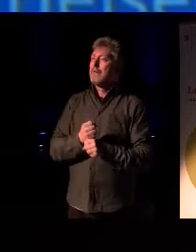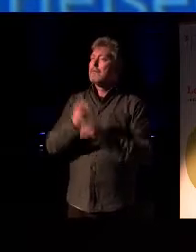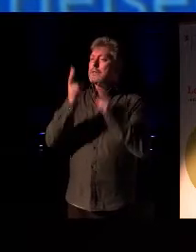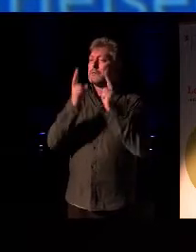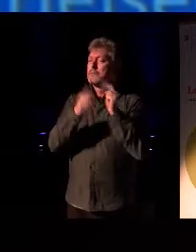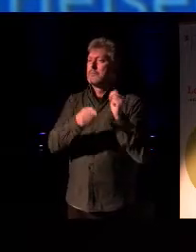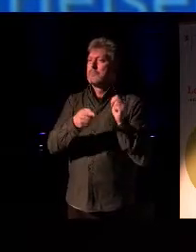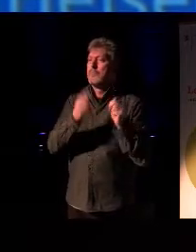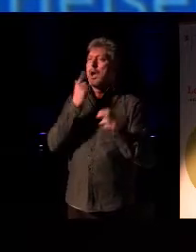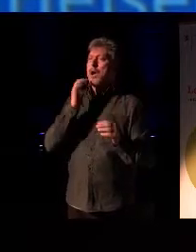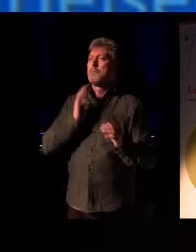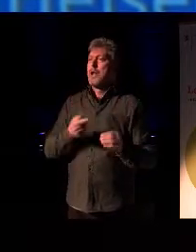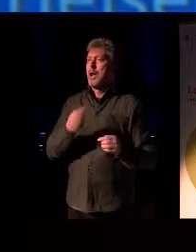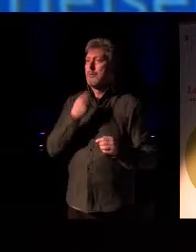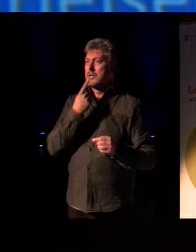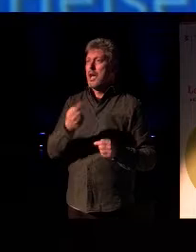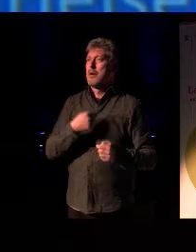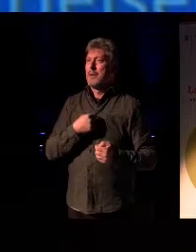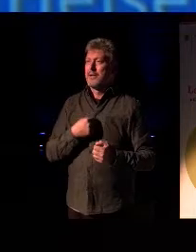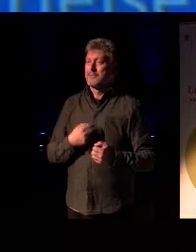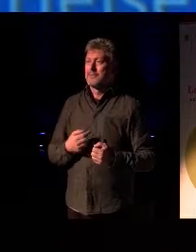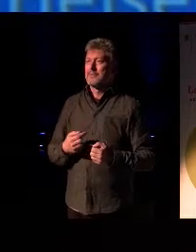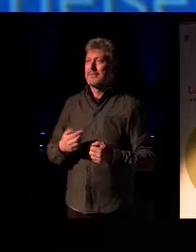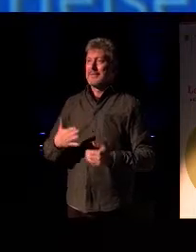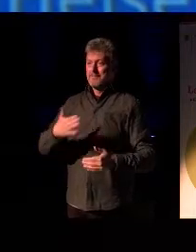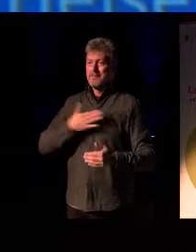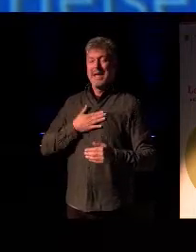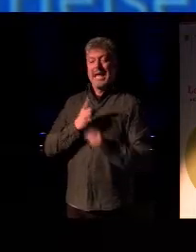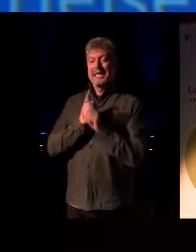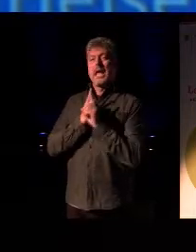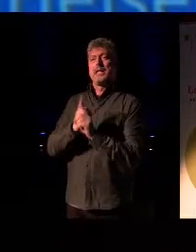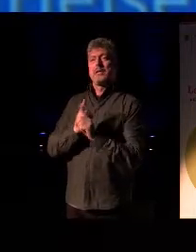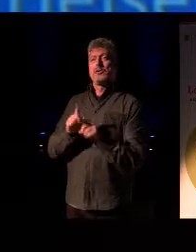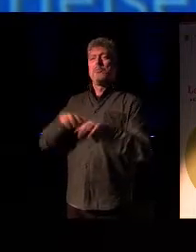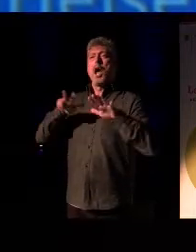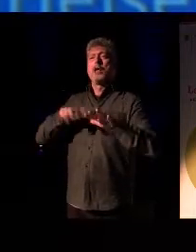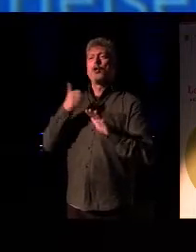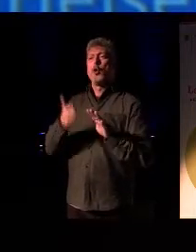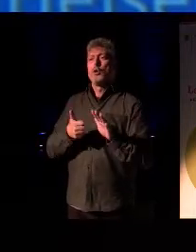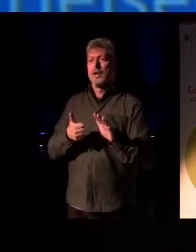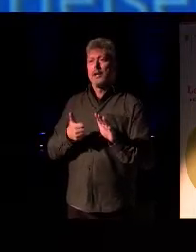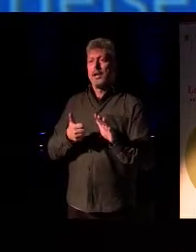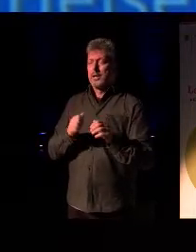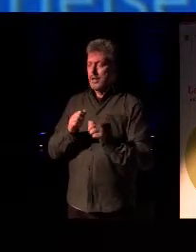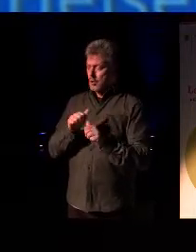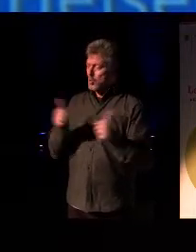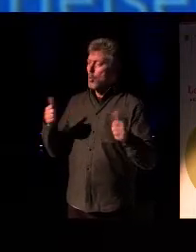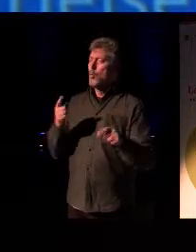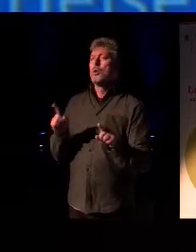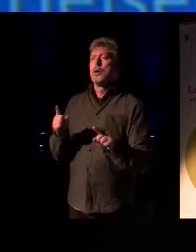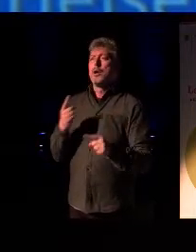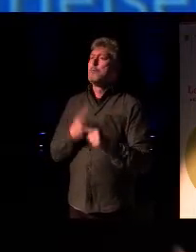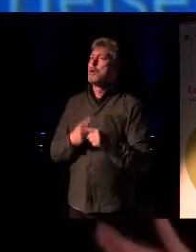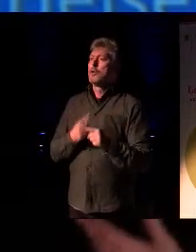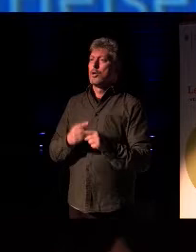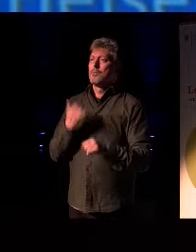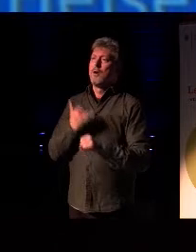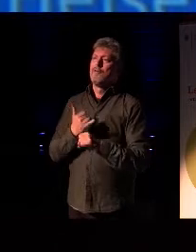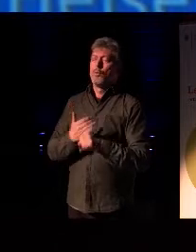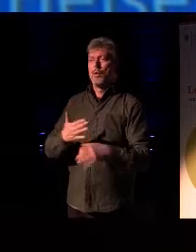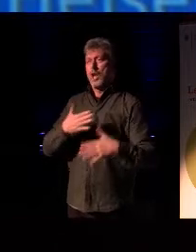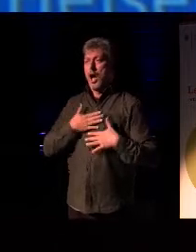damen fortalte meg. Identiteten din som 18-åring har stor betydning for hvordan du har det og hvordan